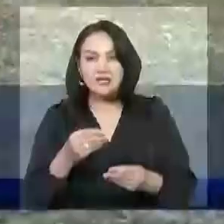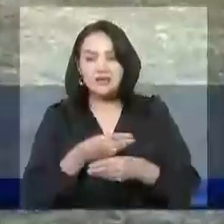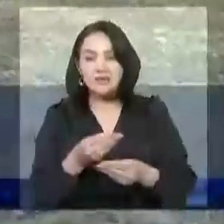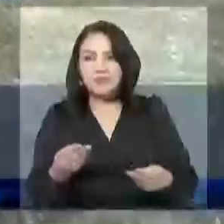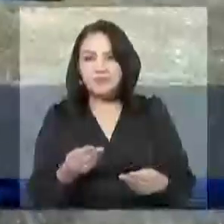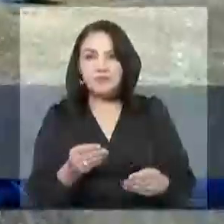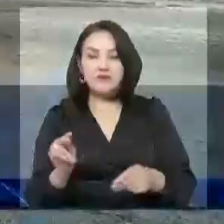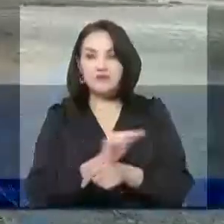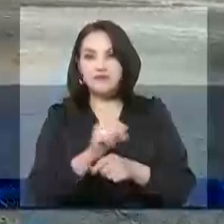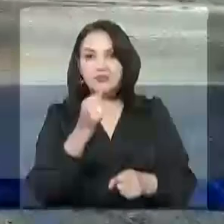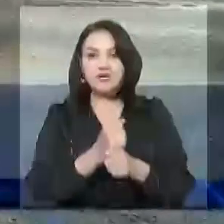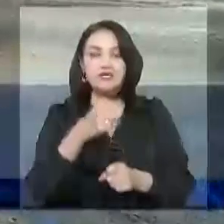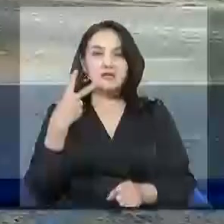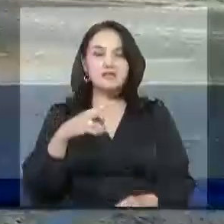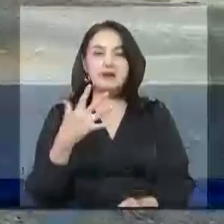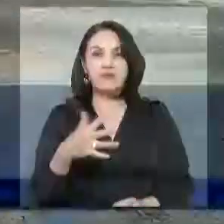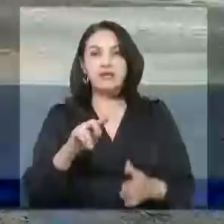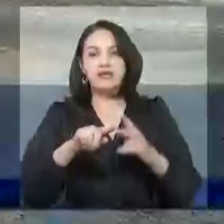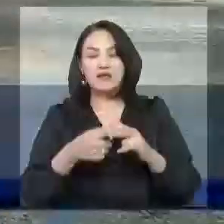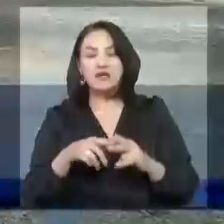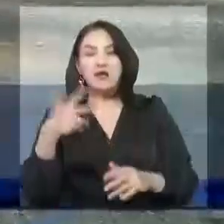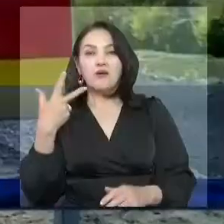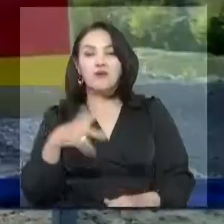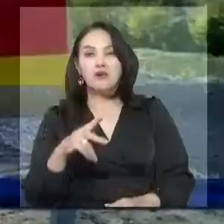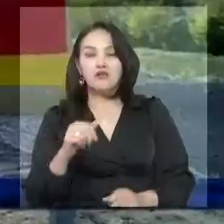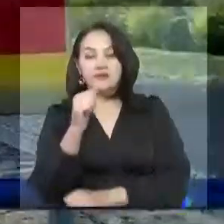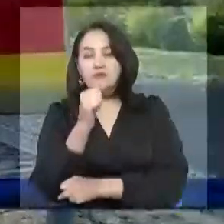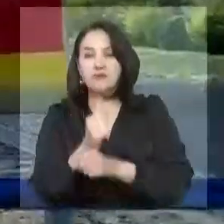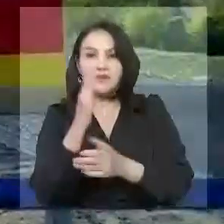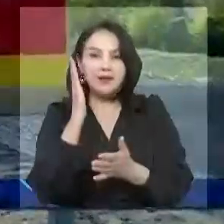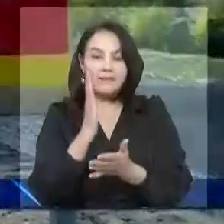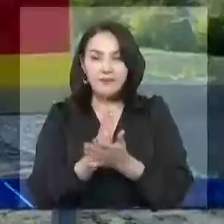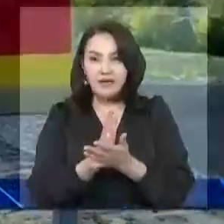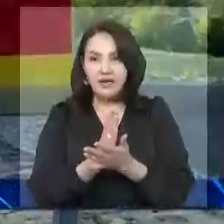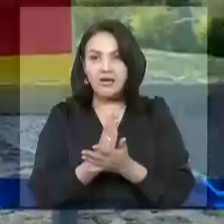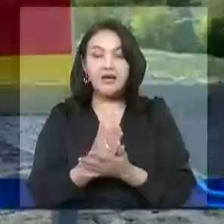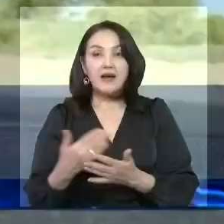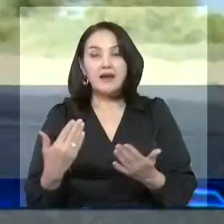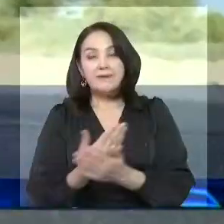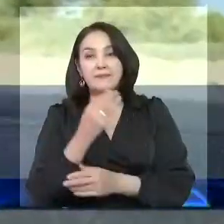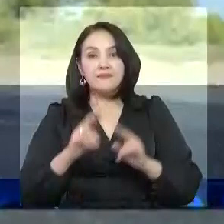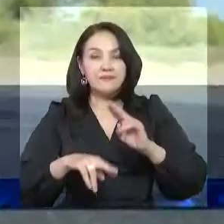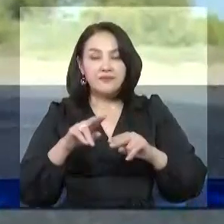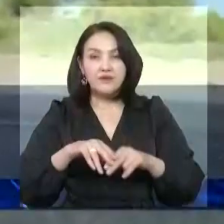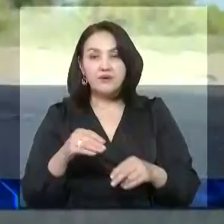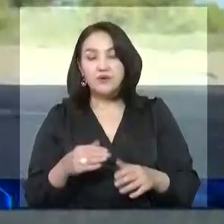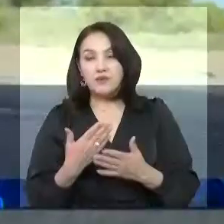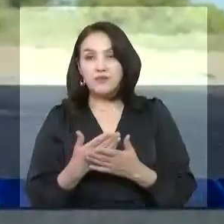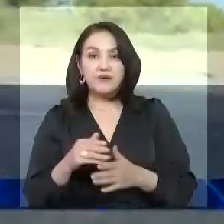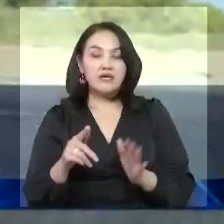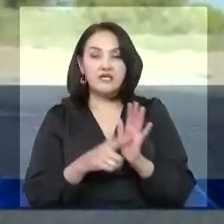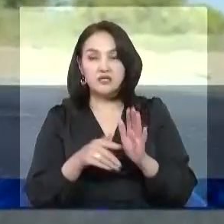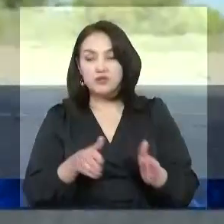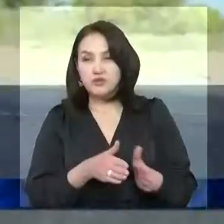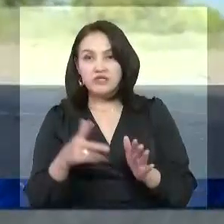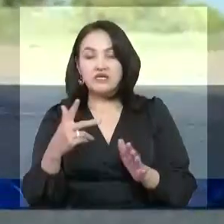бөлінген. Жөндеу жұмыстарына 25 техника, 33 жұмысшы жұмылдырылған. Айтып өтейік, бұл жол қайта салынады. Құрылыс кезінде жол 7